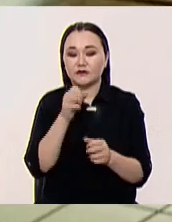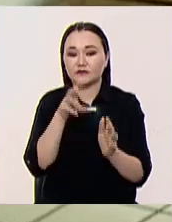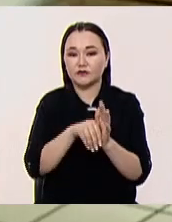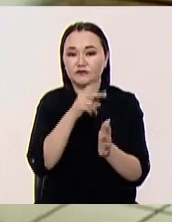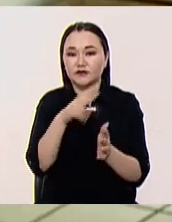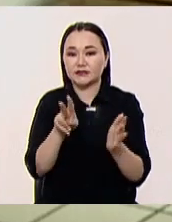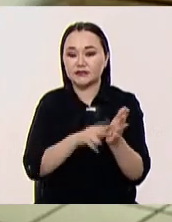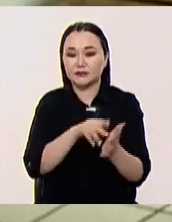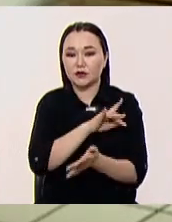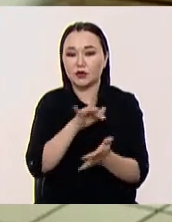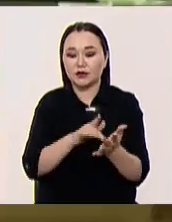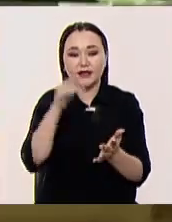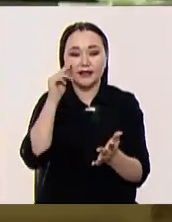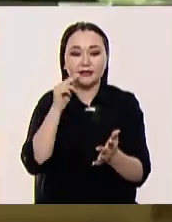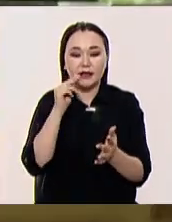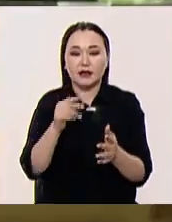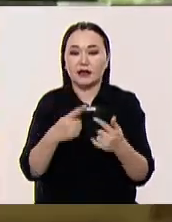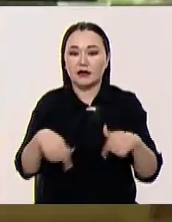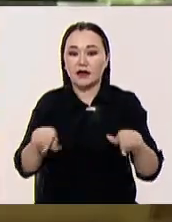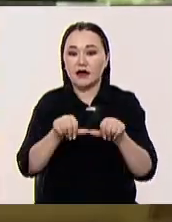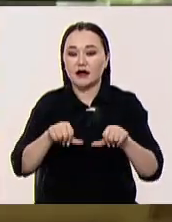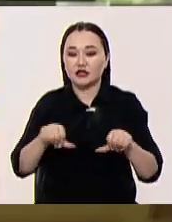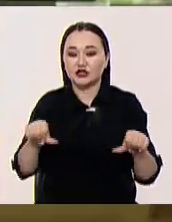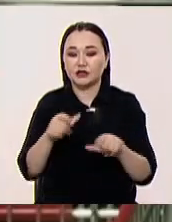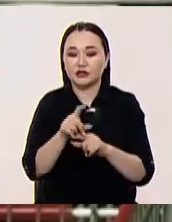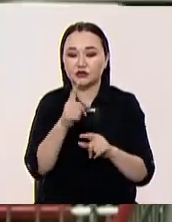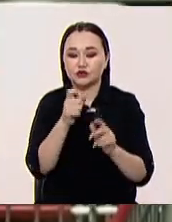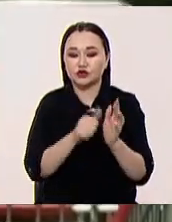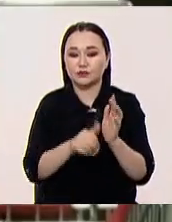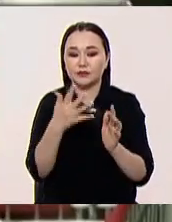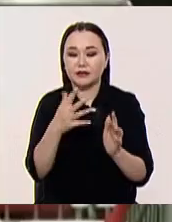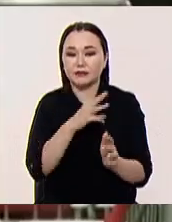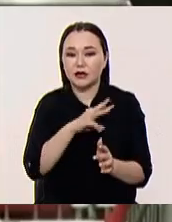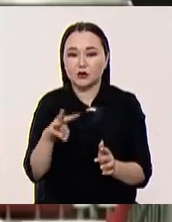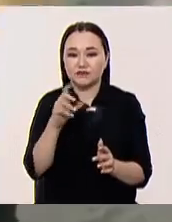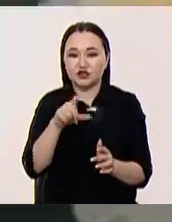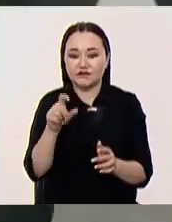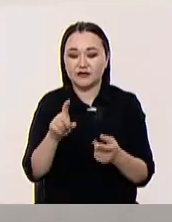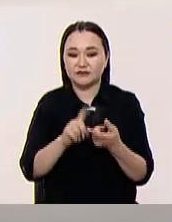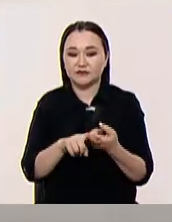городах Китая. Ограничения коснулись 165 миллионов человек.